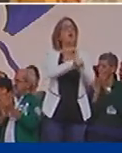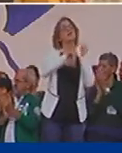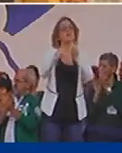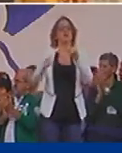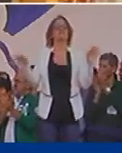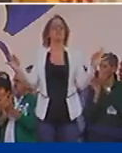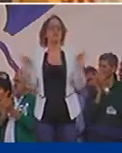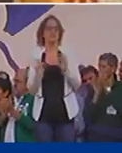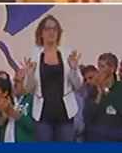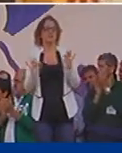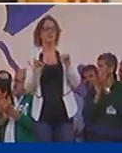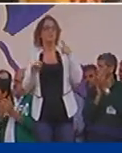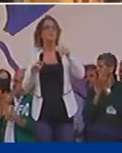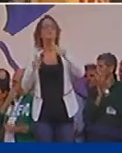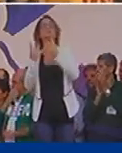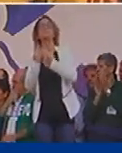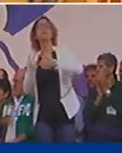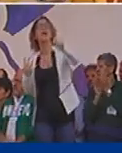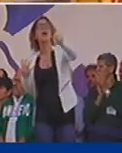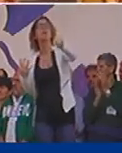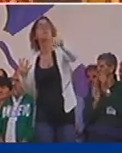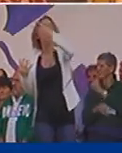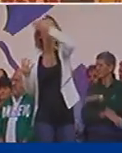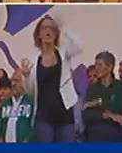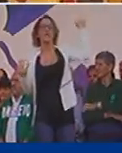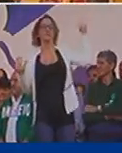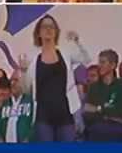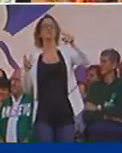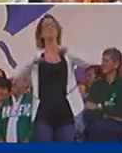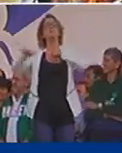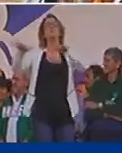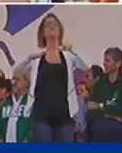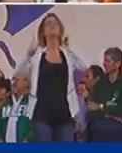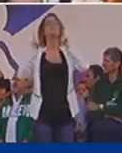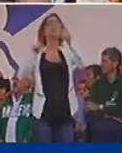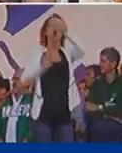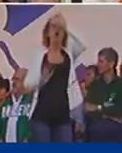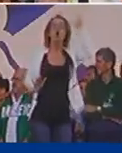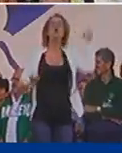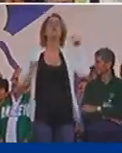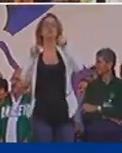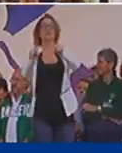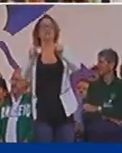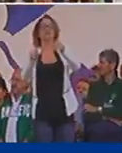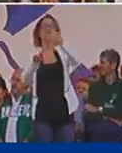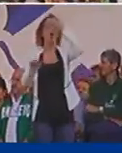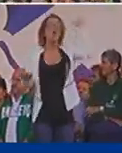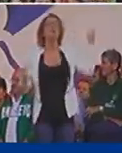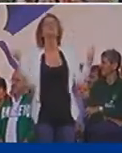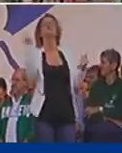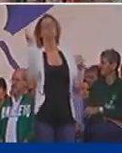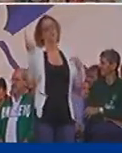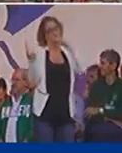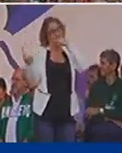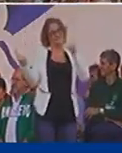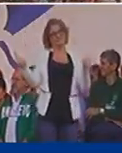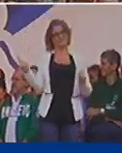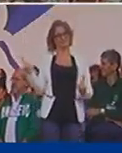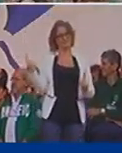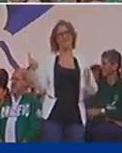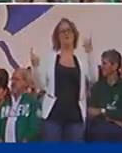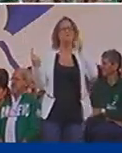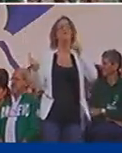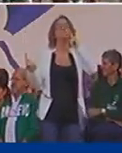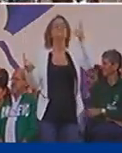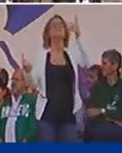Questo è il prato dell'onestà. Questo è il movimento politico dell'onestà. L'onestà da sola però non basta. Perché se